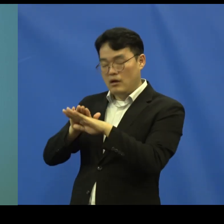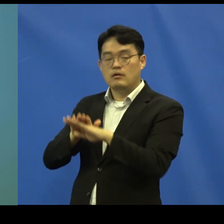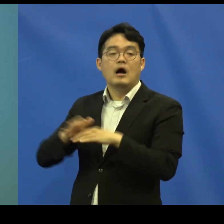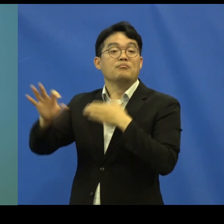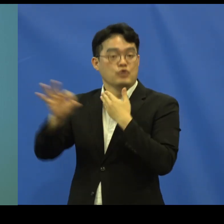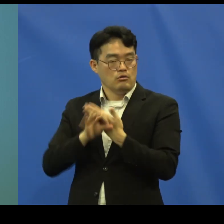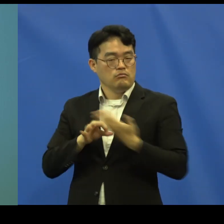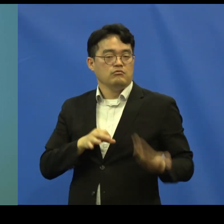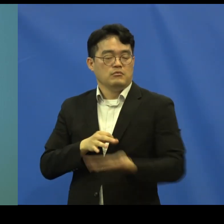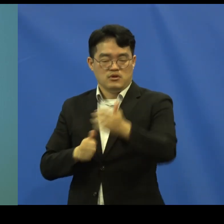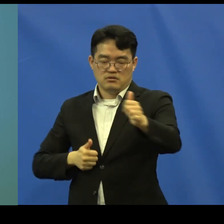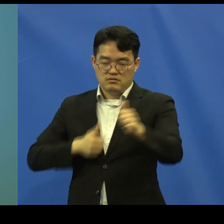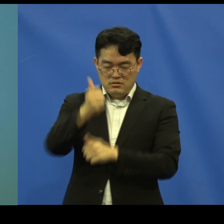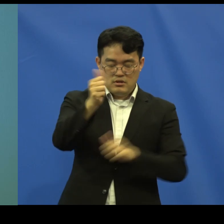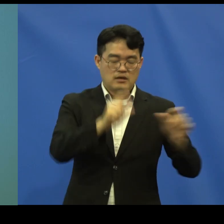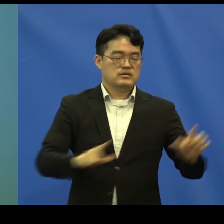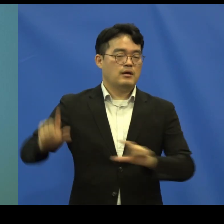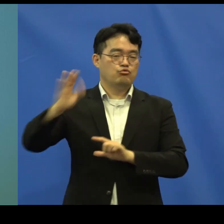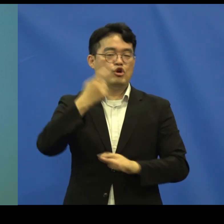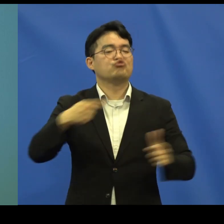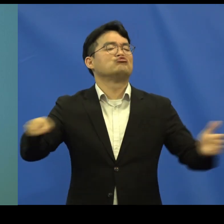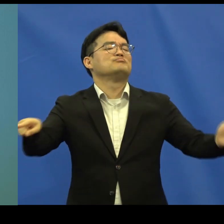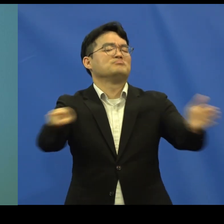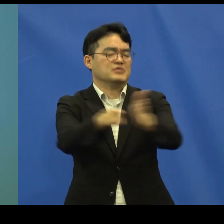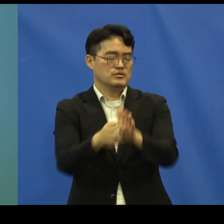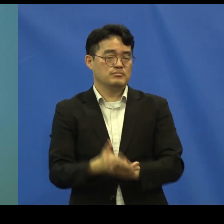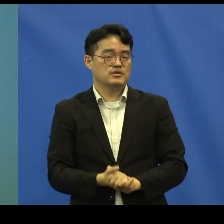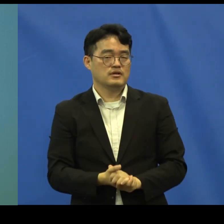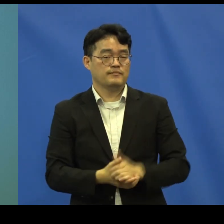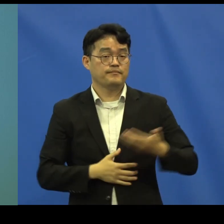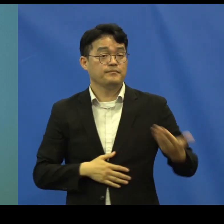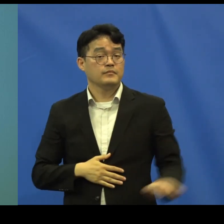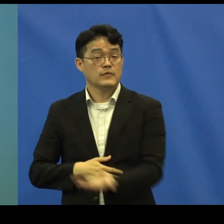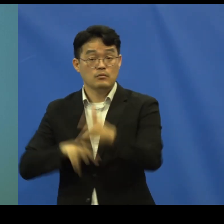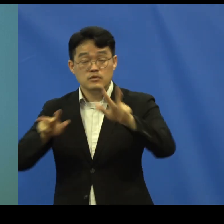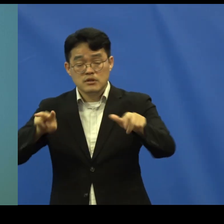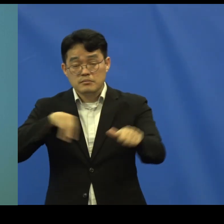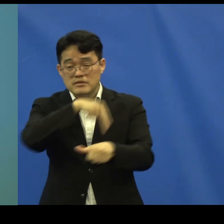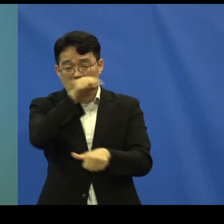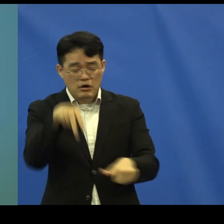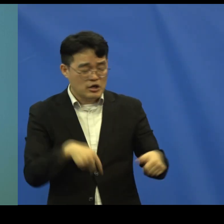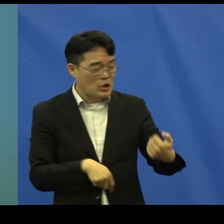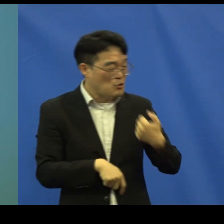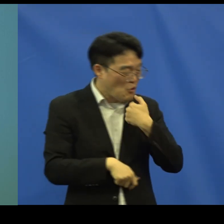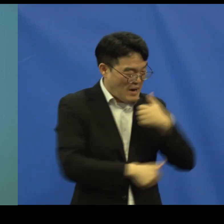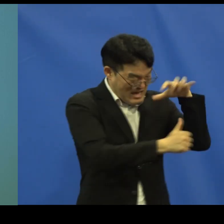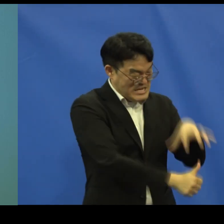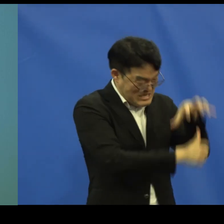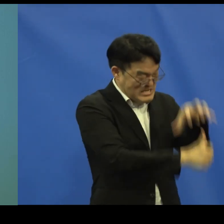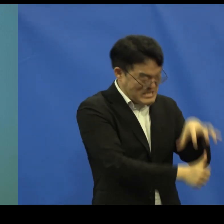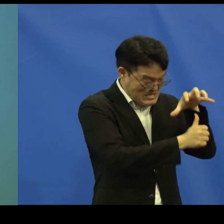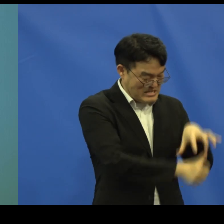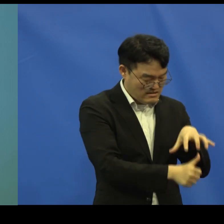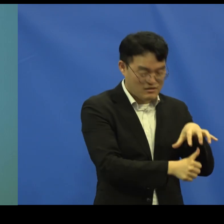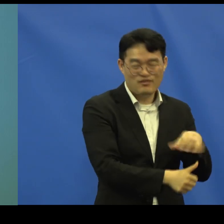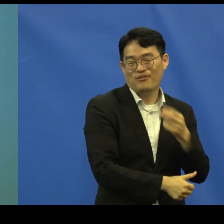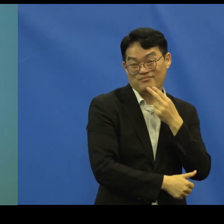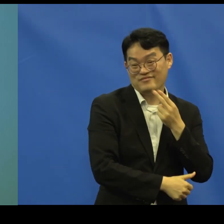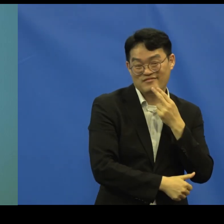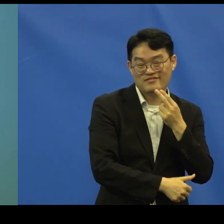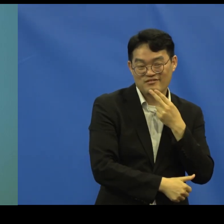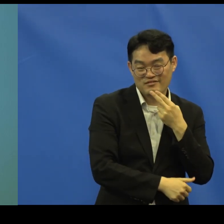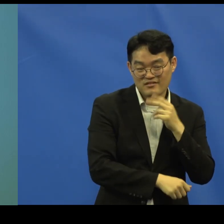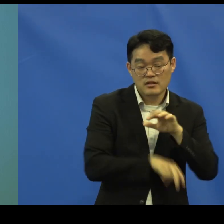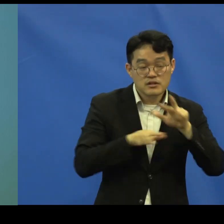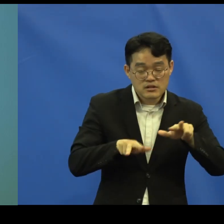우리가 여러분 1세기와는 다르지만 1세기의 사도 요한이 처했던 상황보다 우리는